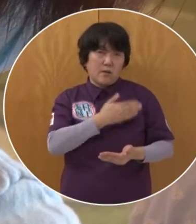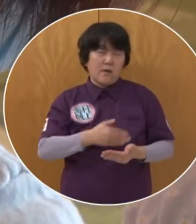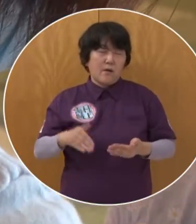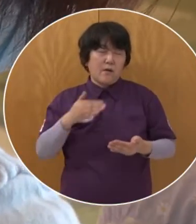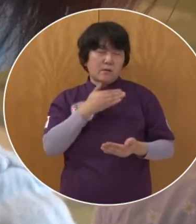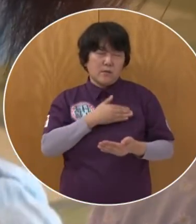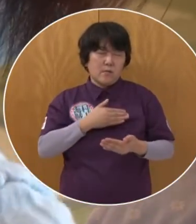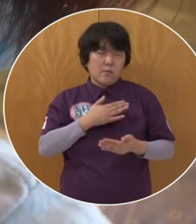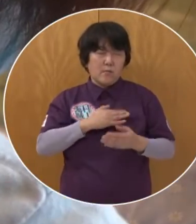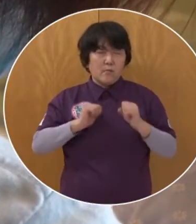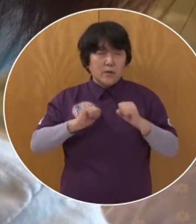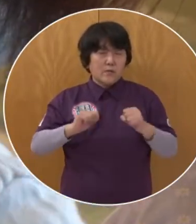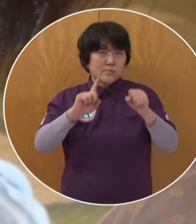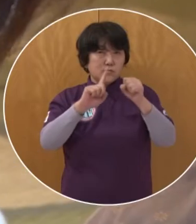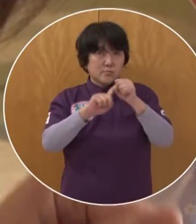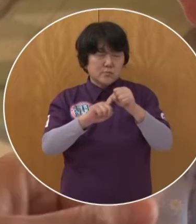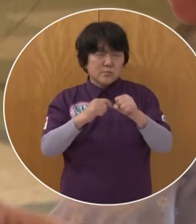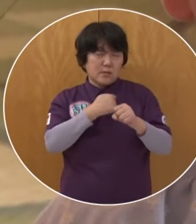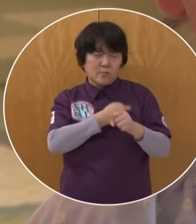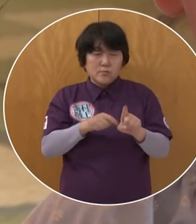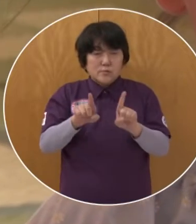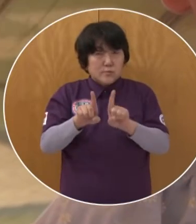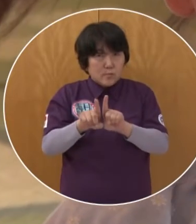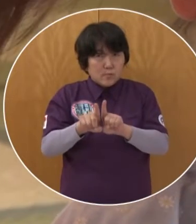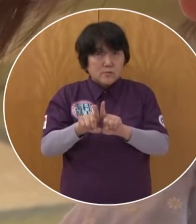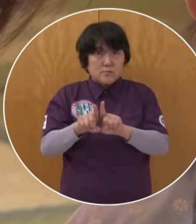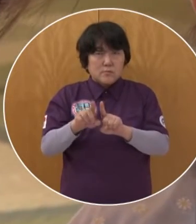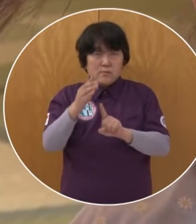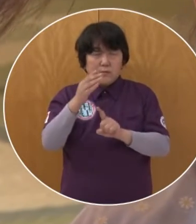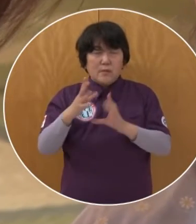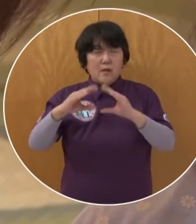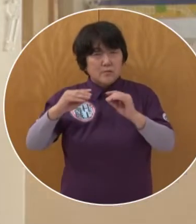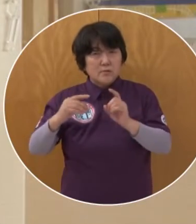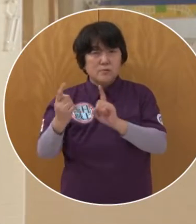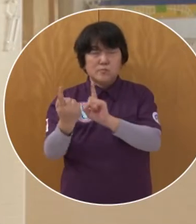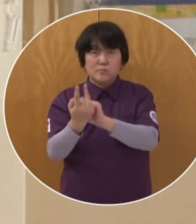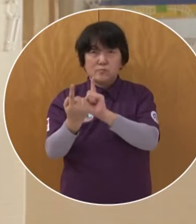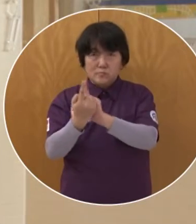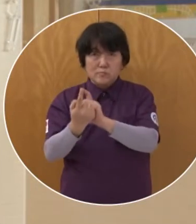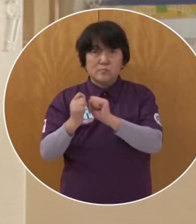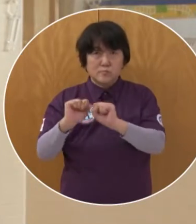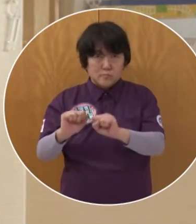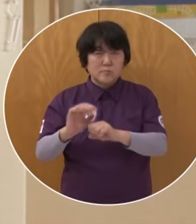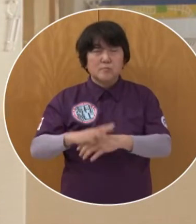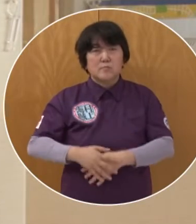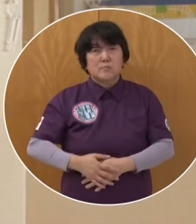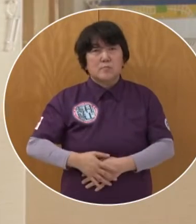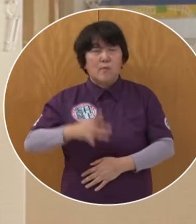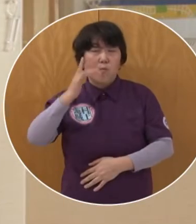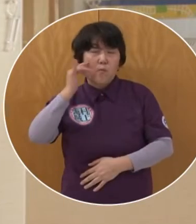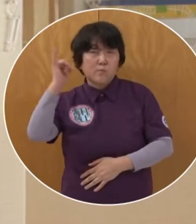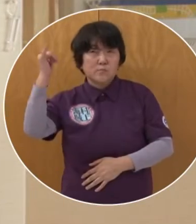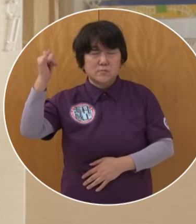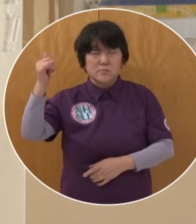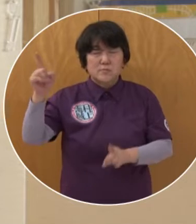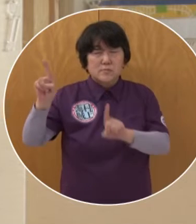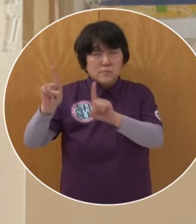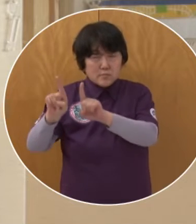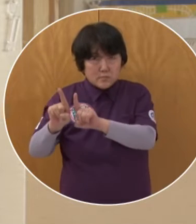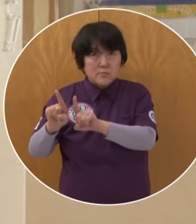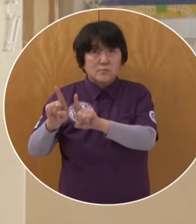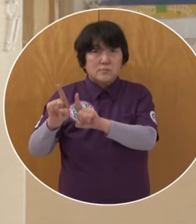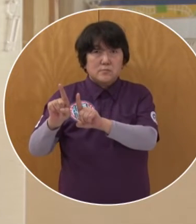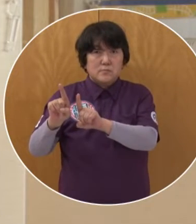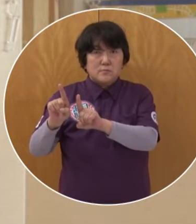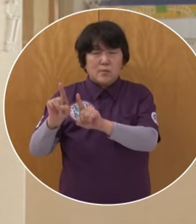ることができるように、気持ちに寄り添い丁寧に関わっています。保護者の気持ちに寄り添い、子育ての支援